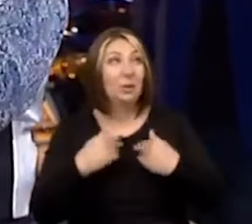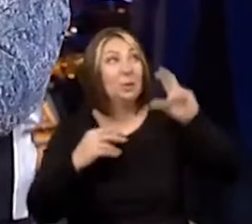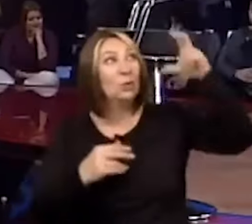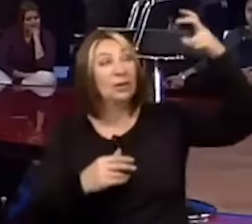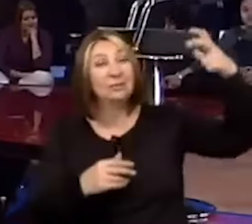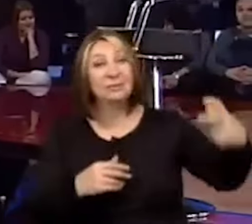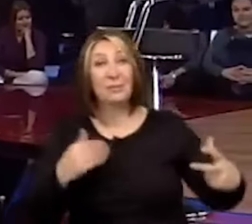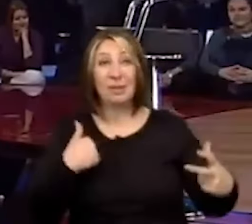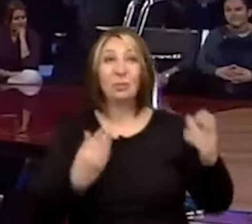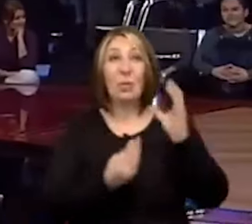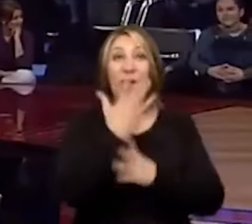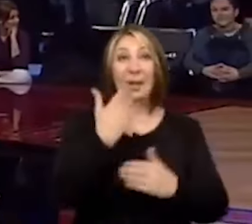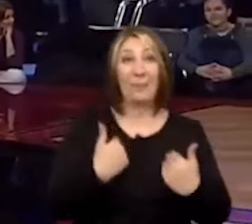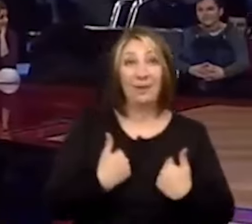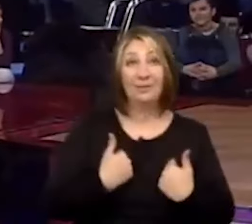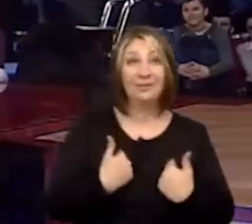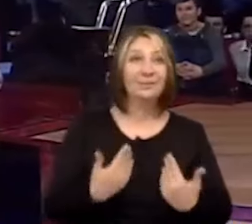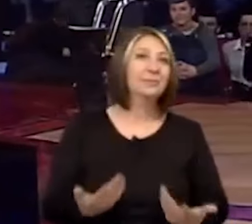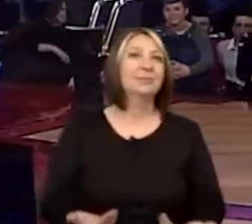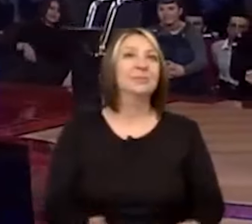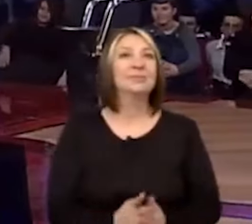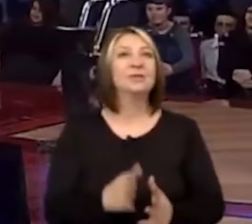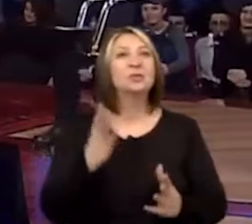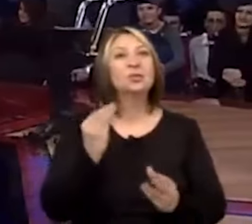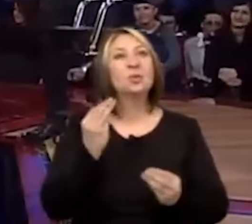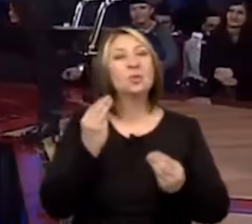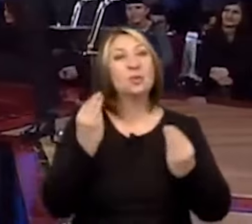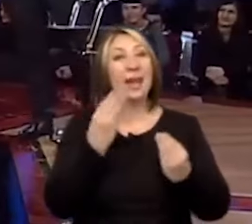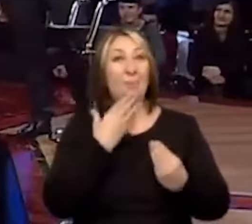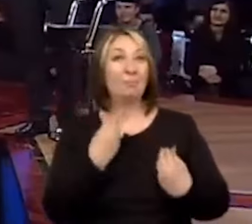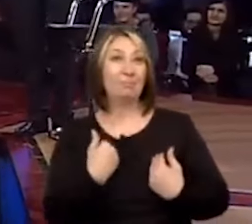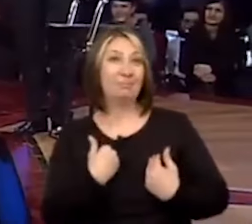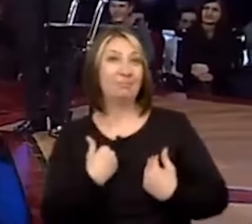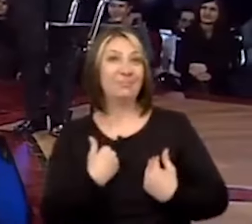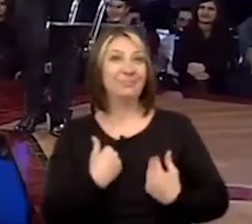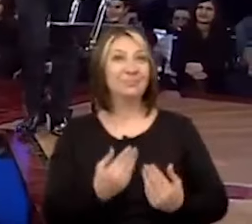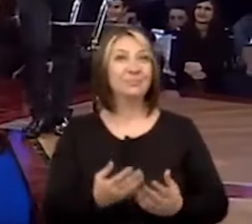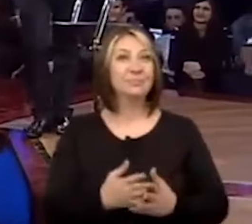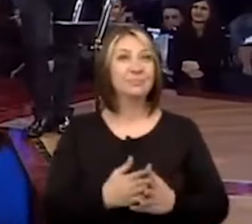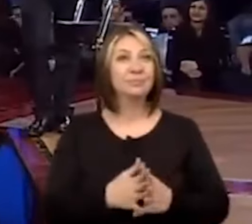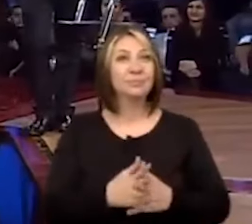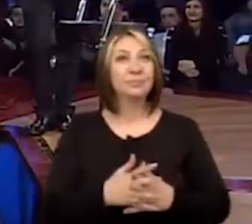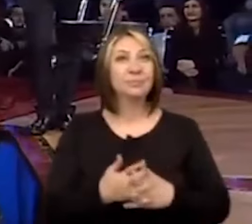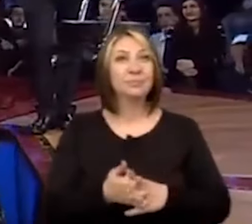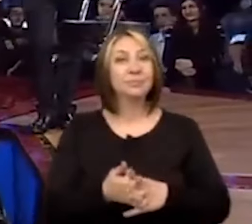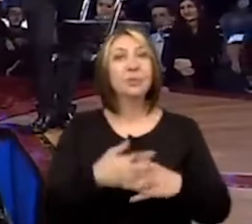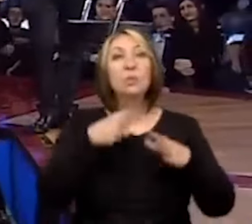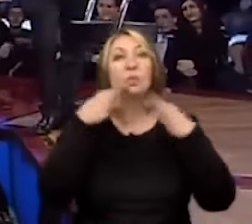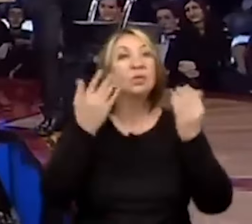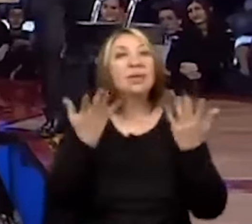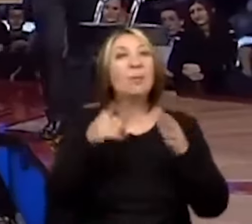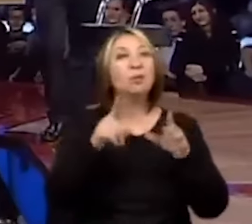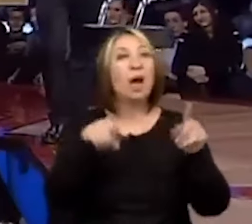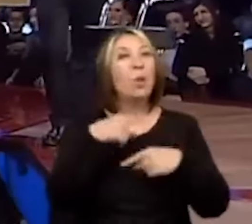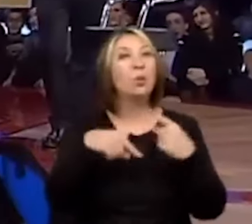güneş batarken ben, doğarken ben. Çok güzelim değil mi? Peki mutluluğu neden bunda arıyoruz Okan Bey? Ben